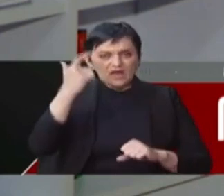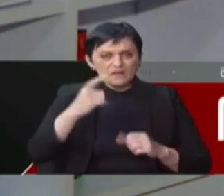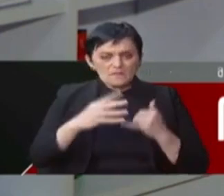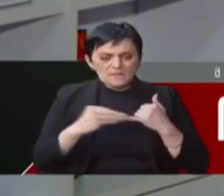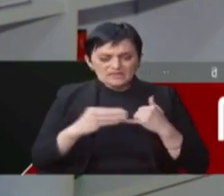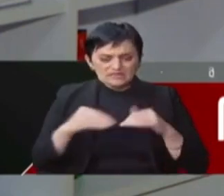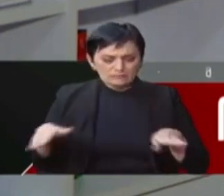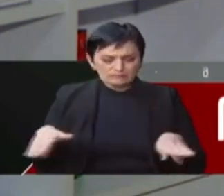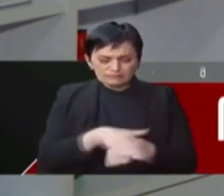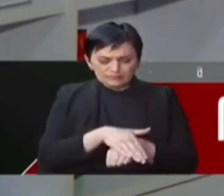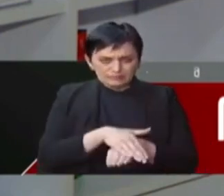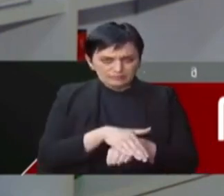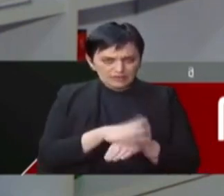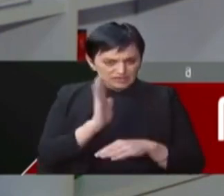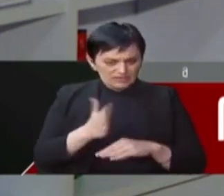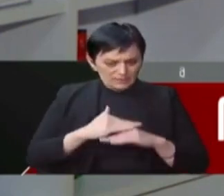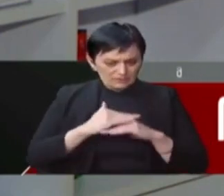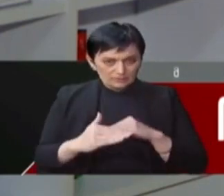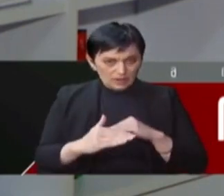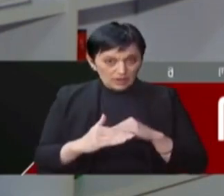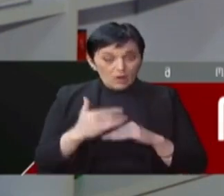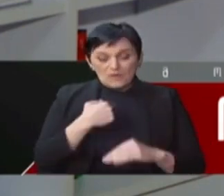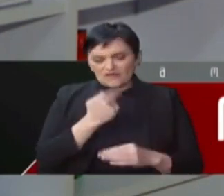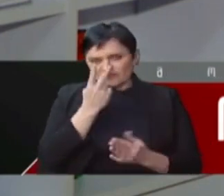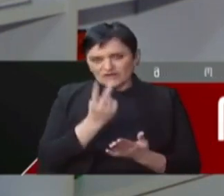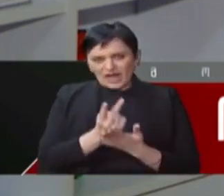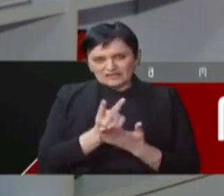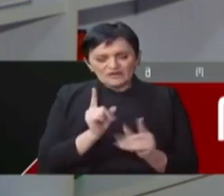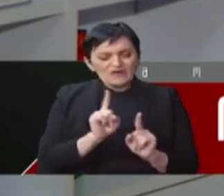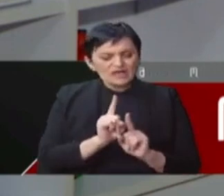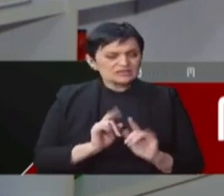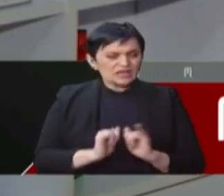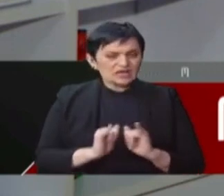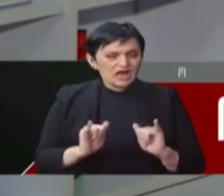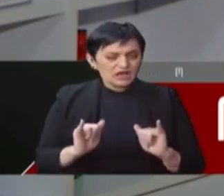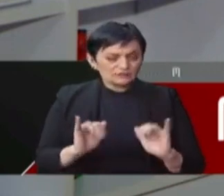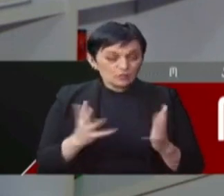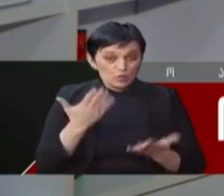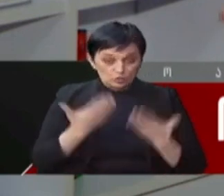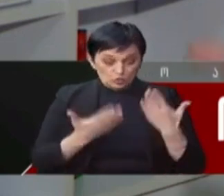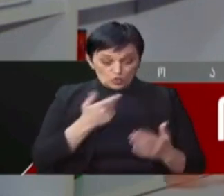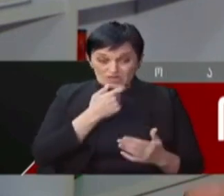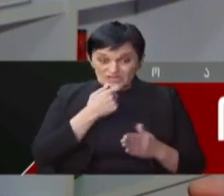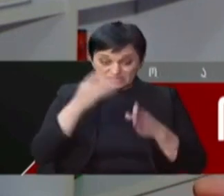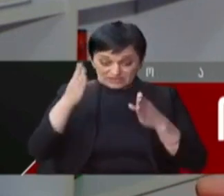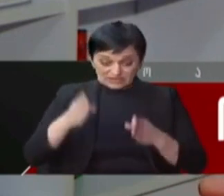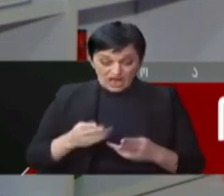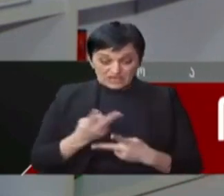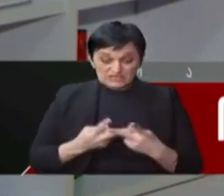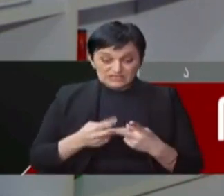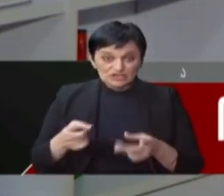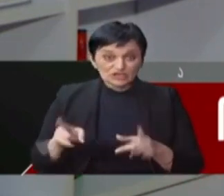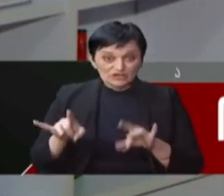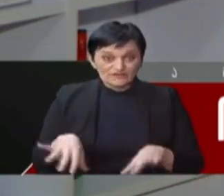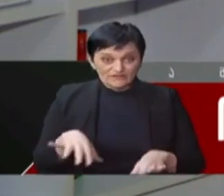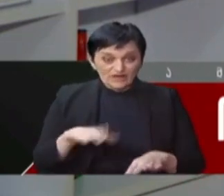გასწორებული. ხო და ანუ მე ვხედავ ესეთ განვითარებას მოვლენების, რომ თუ მიხეილ სააკაშვილი რჩება ციხეში,